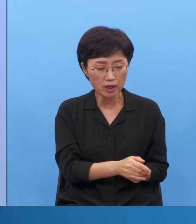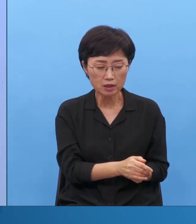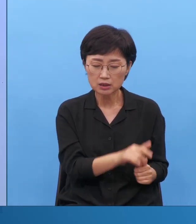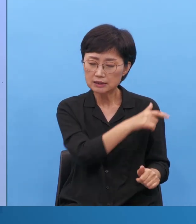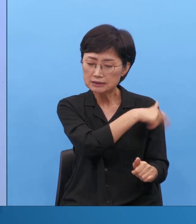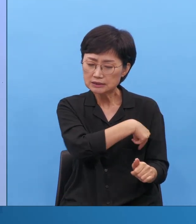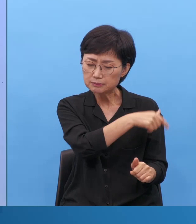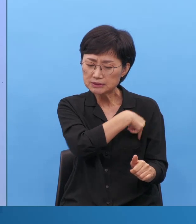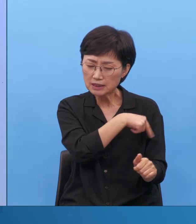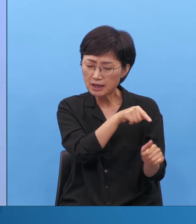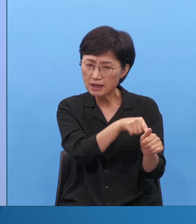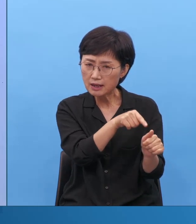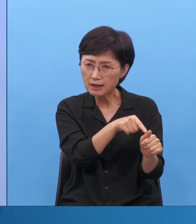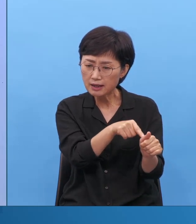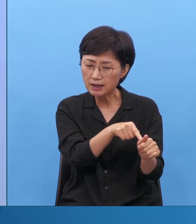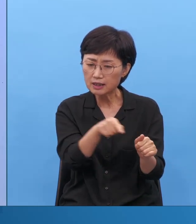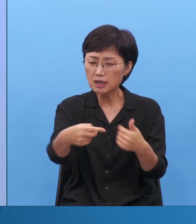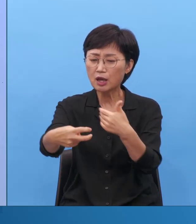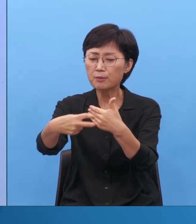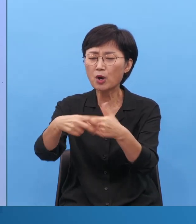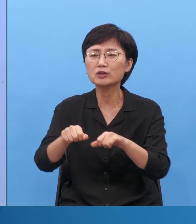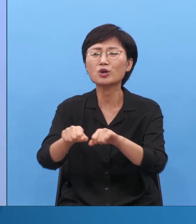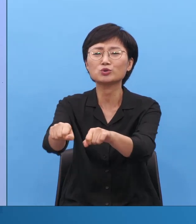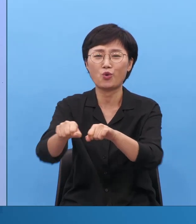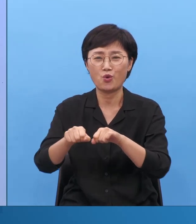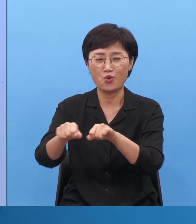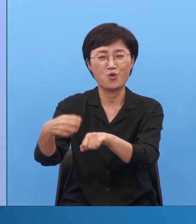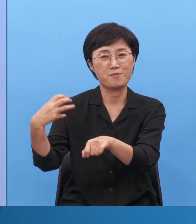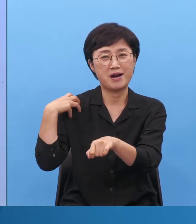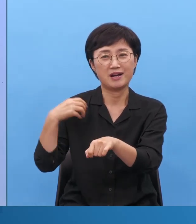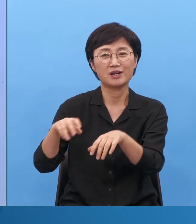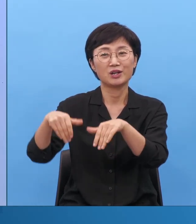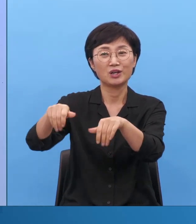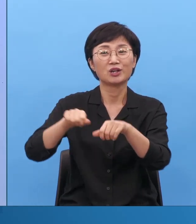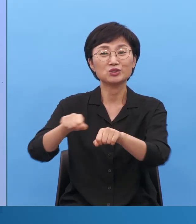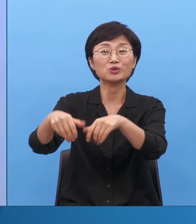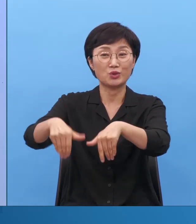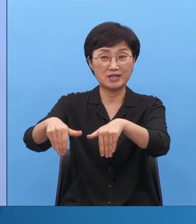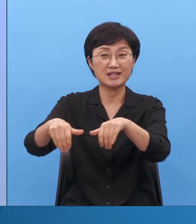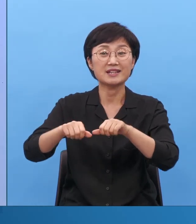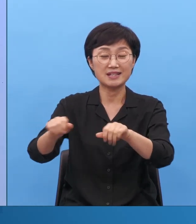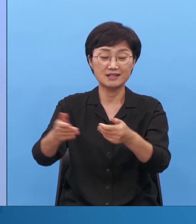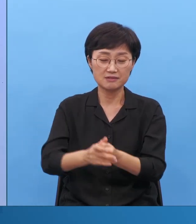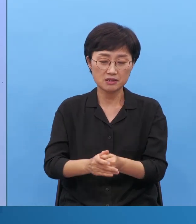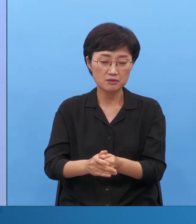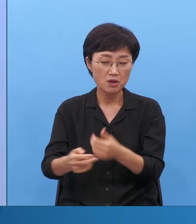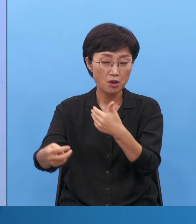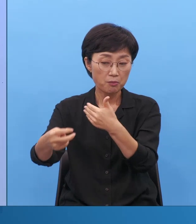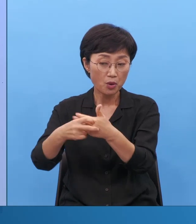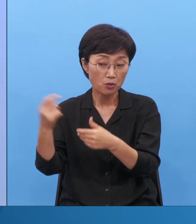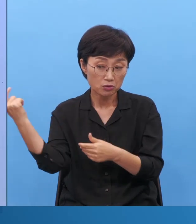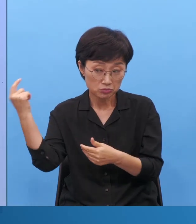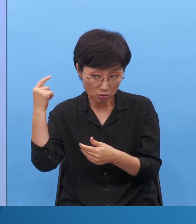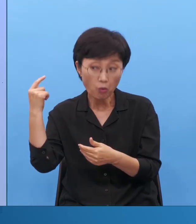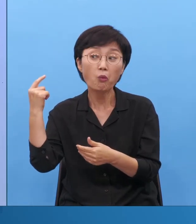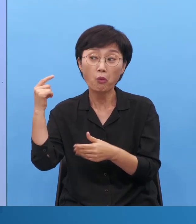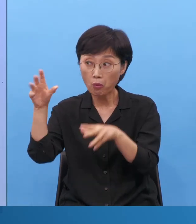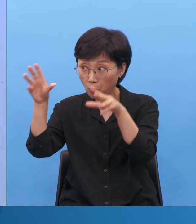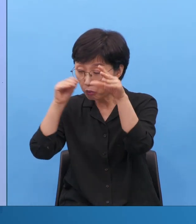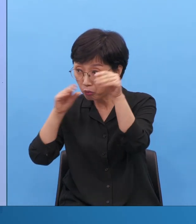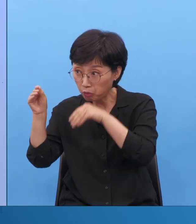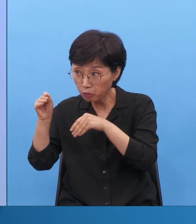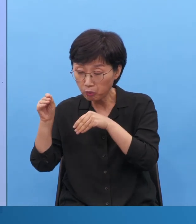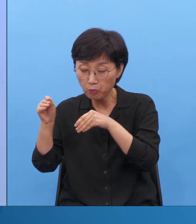분이 있어요. And amongst them, there was a deacon who used to be a janitor at the hospital. 그러니까 이제 병원의 소식을 교회도 전하고 교회 소식을